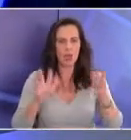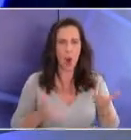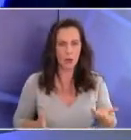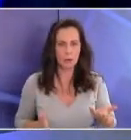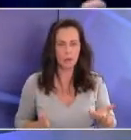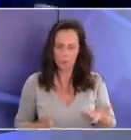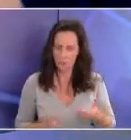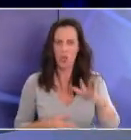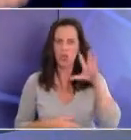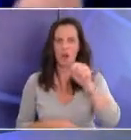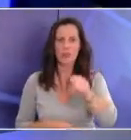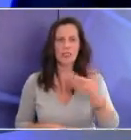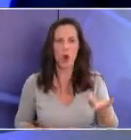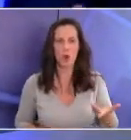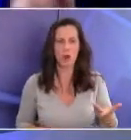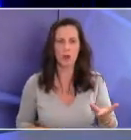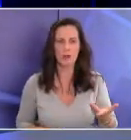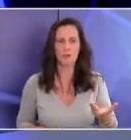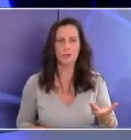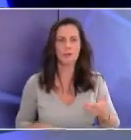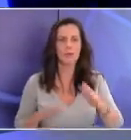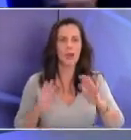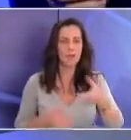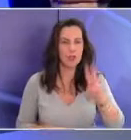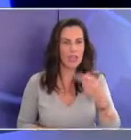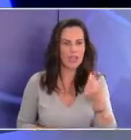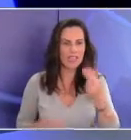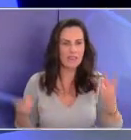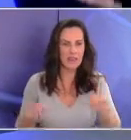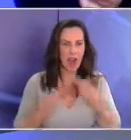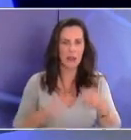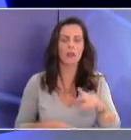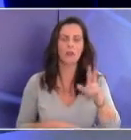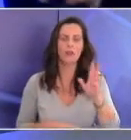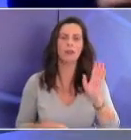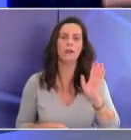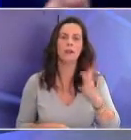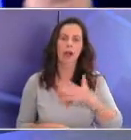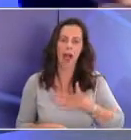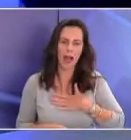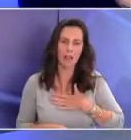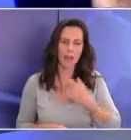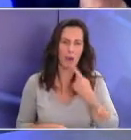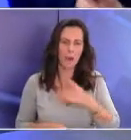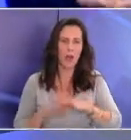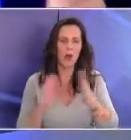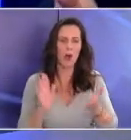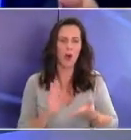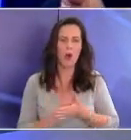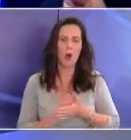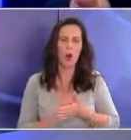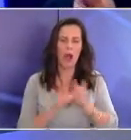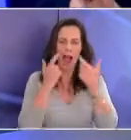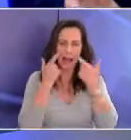בשנה, מתלבשים עליו. כן, ובעצם, איפה שיש כסף קל, לשם הם נכנסים. עכשיו אני בכלל מדבר, כל הנושא של האכיפה